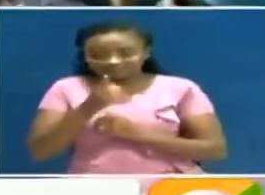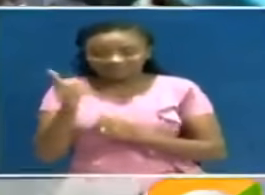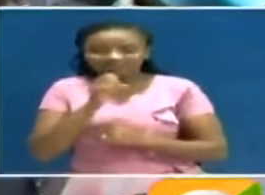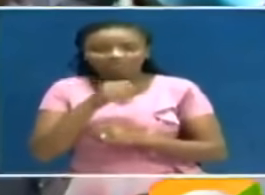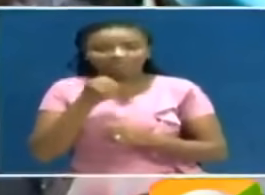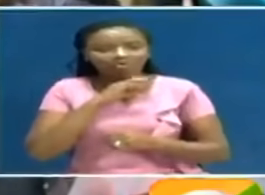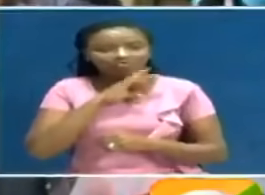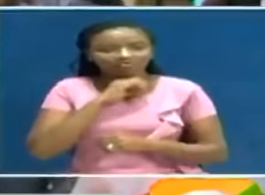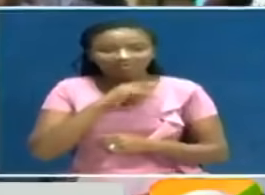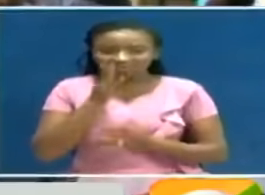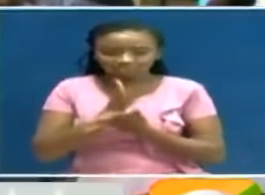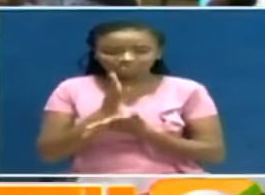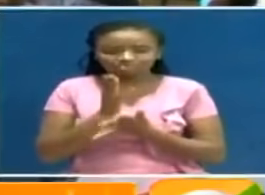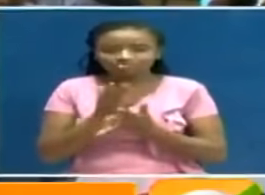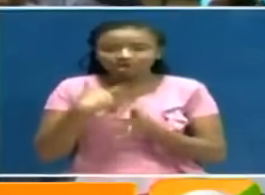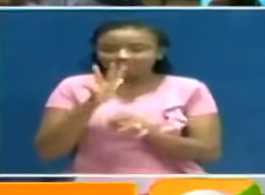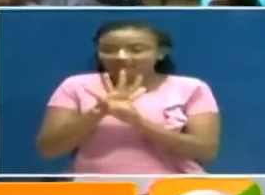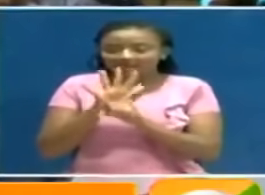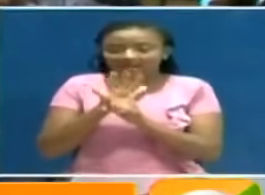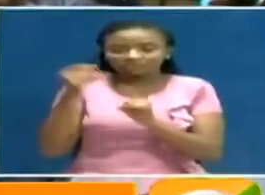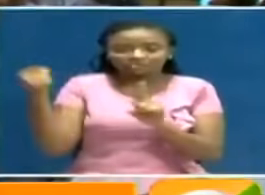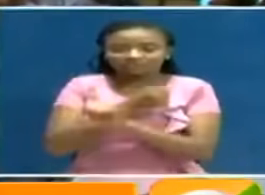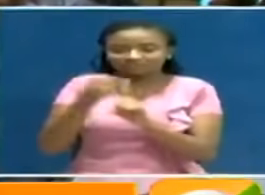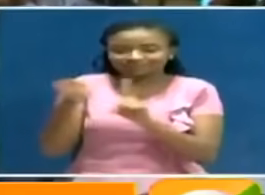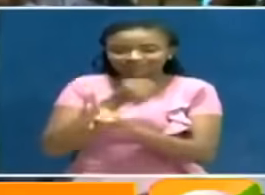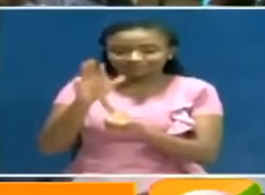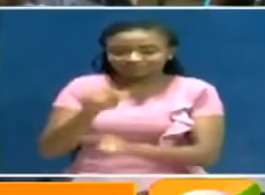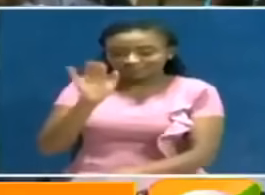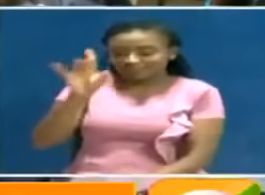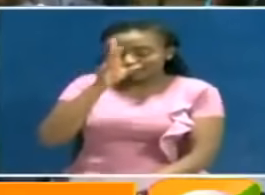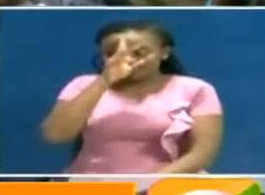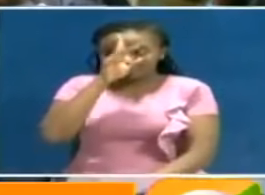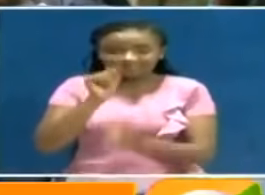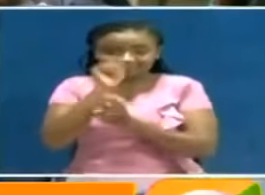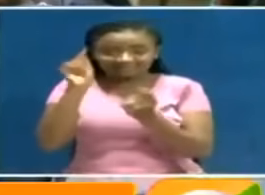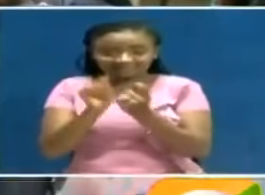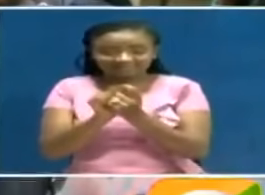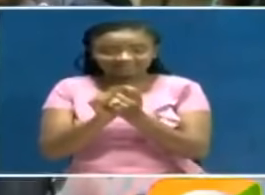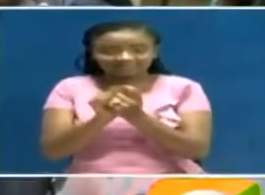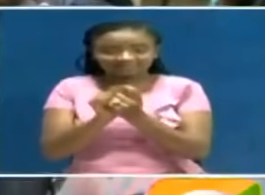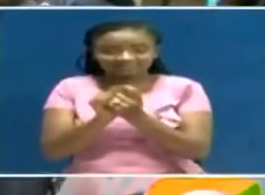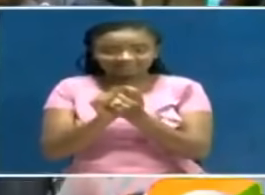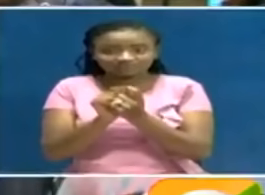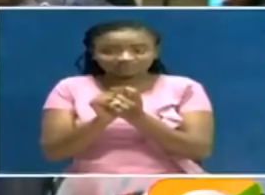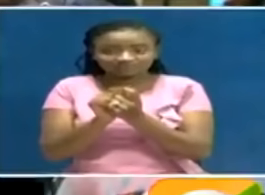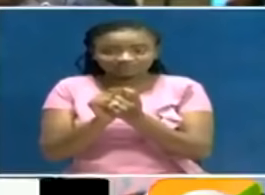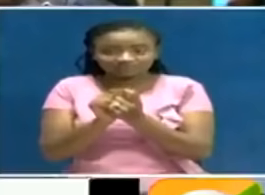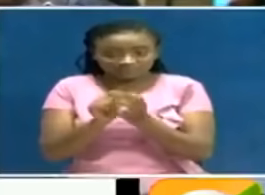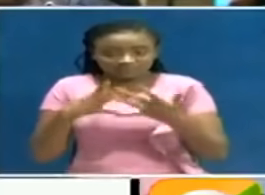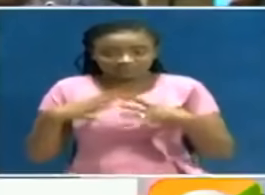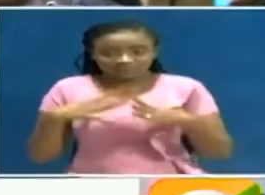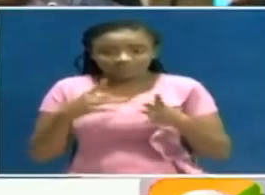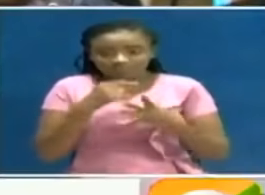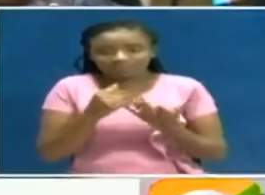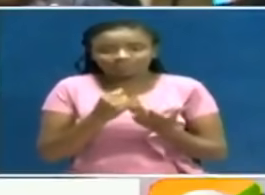really experienced a lot of harassment from the police, especially on the allies